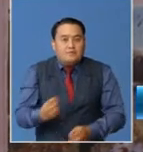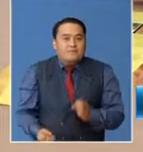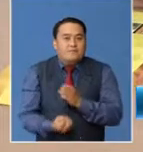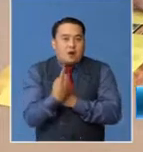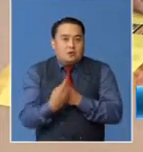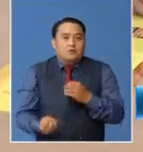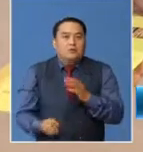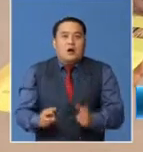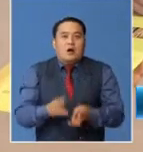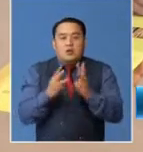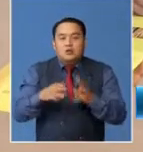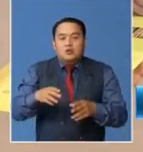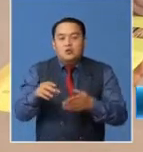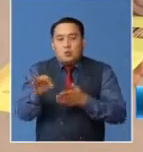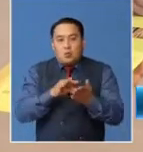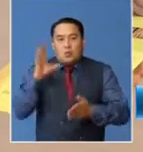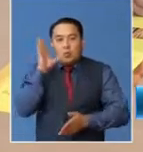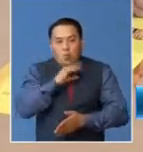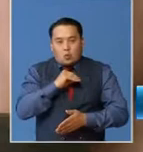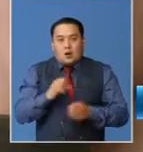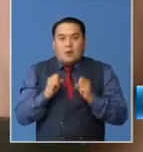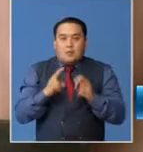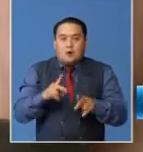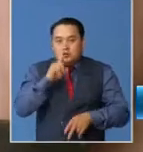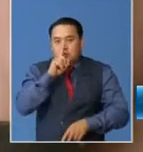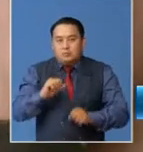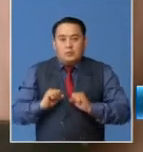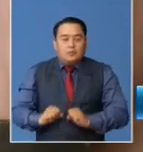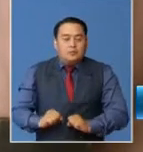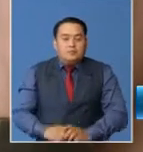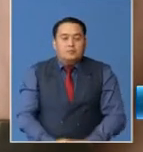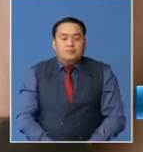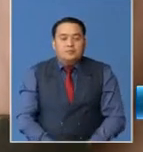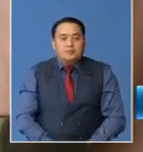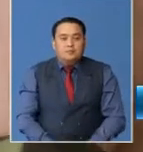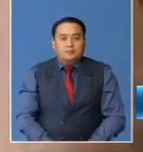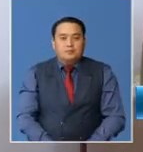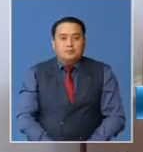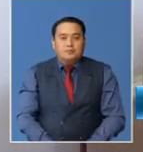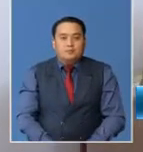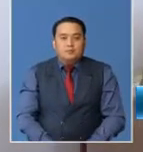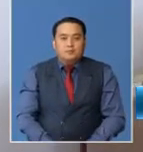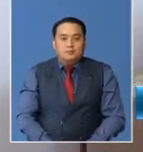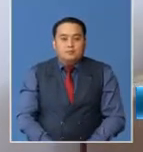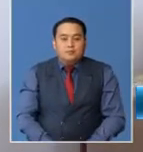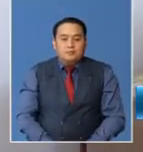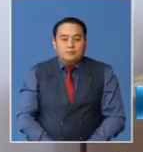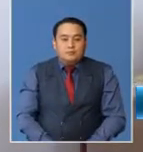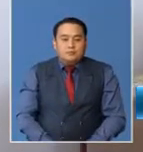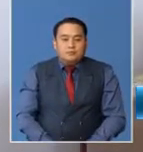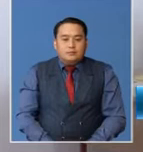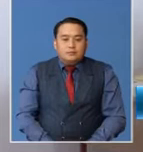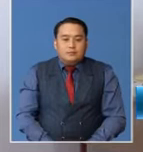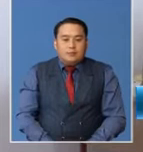возгорания. Если дети это усвоят, то многих опасных ситуаций можно просто избежать. Это дружина